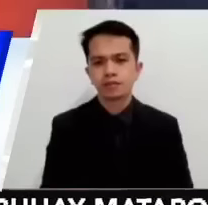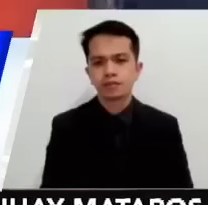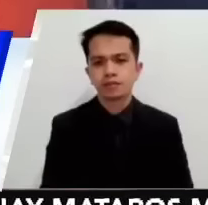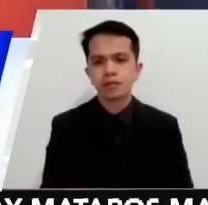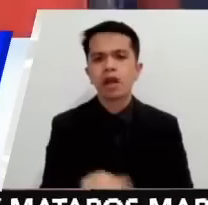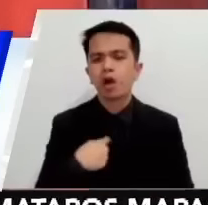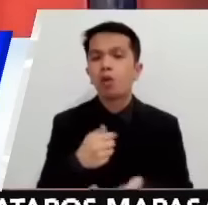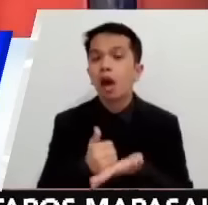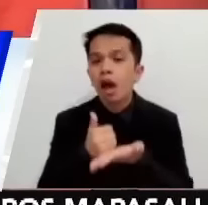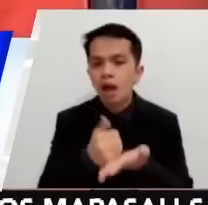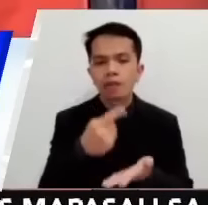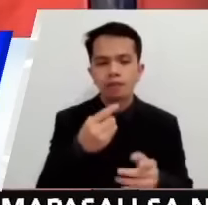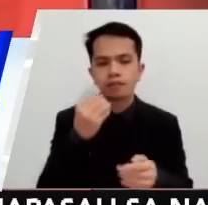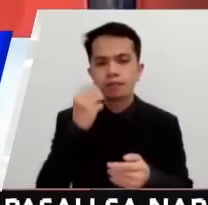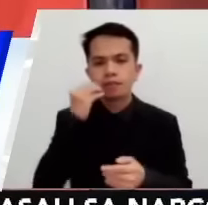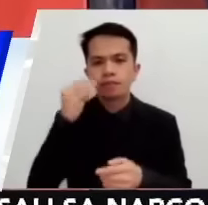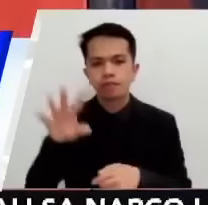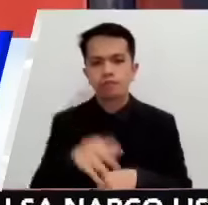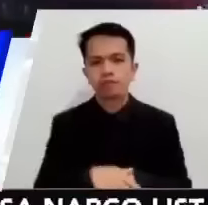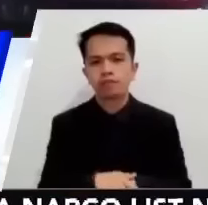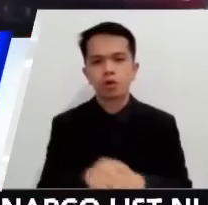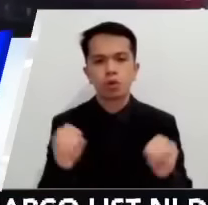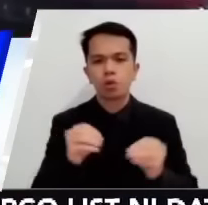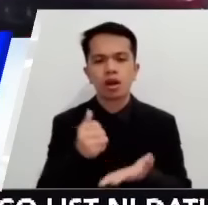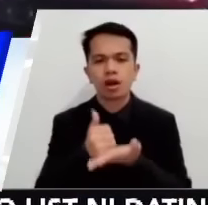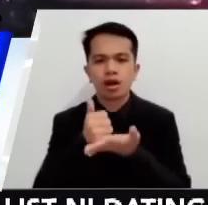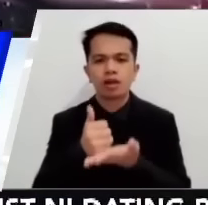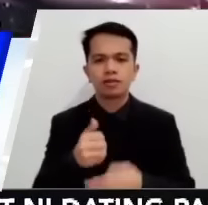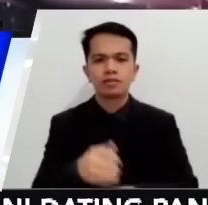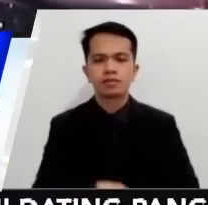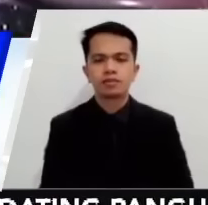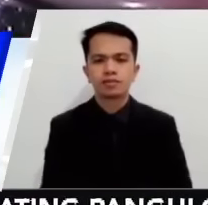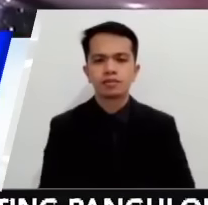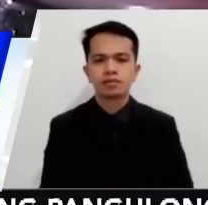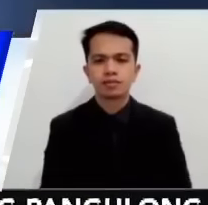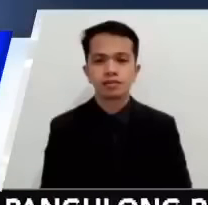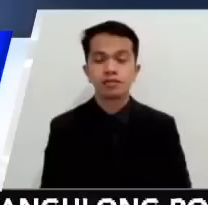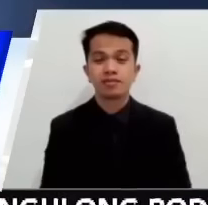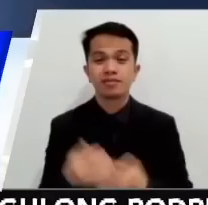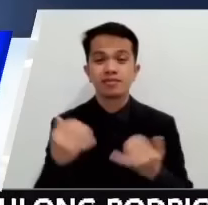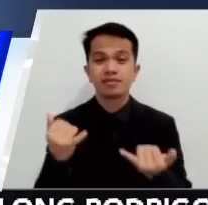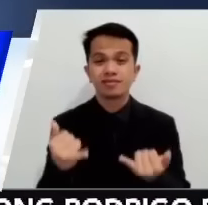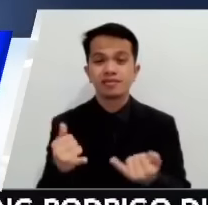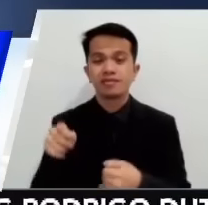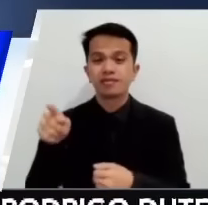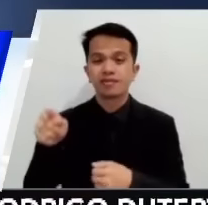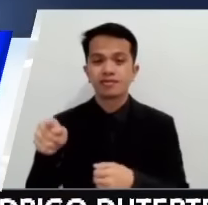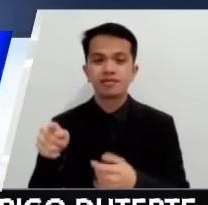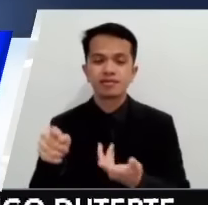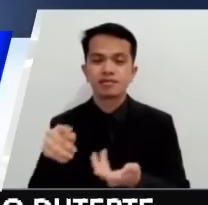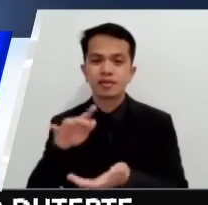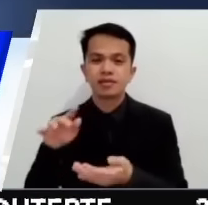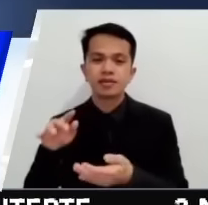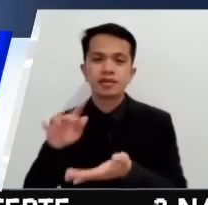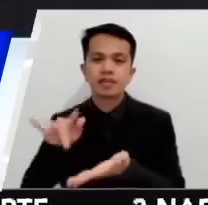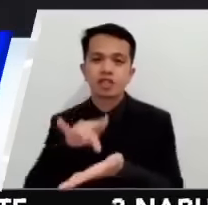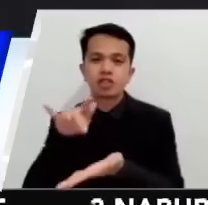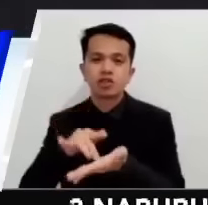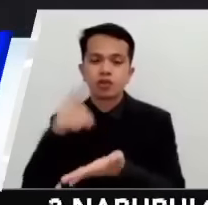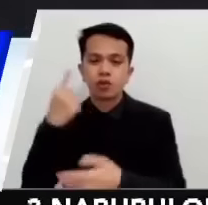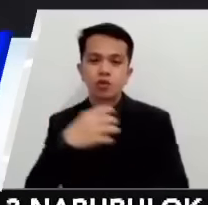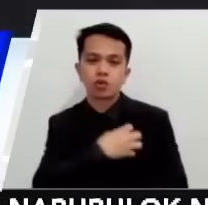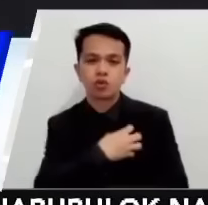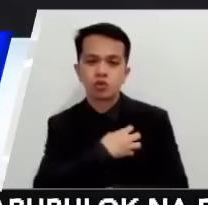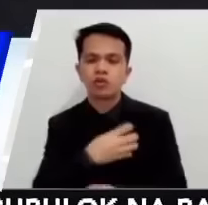makauwi. Wala pong totoo nang nangyari na ginahasa ko po siya. Sa custodial facility ng Antipolo Component City Police Station, nakakulong ang